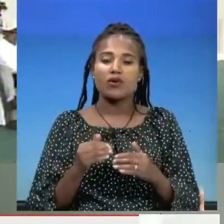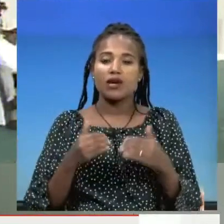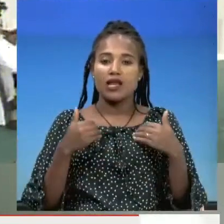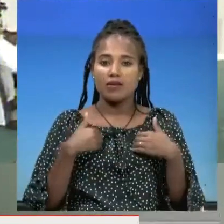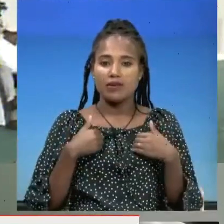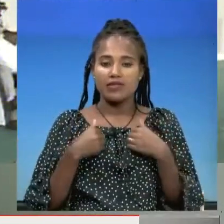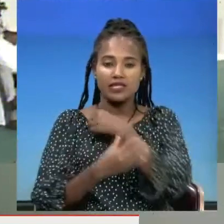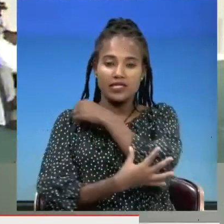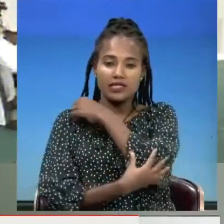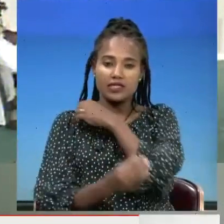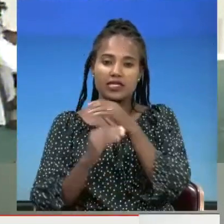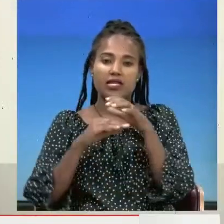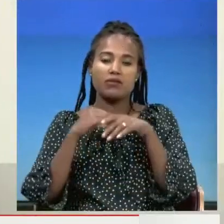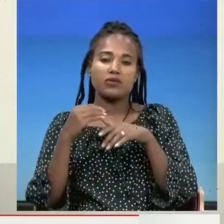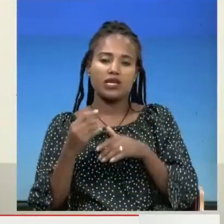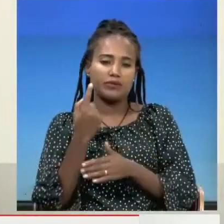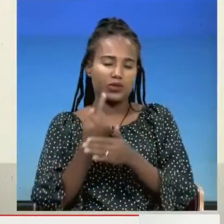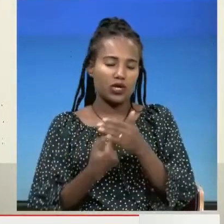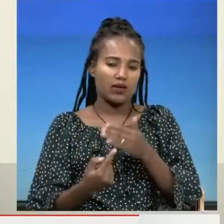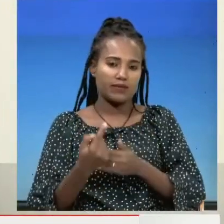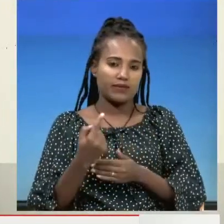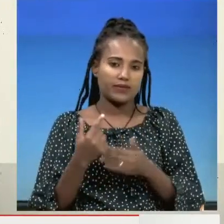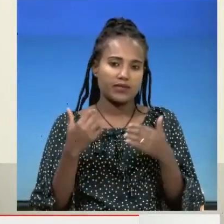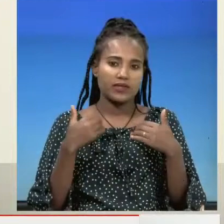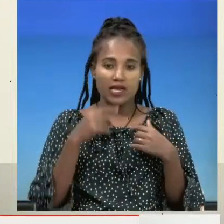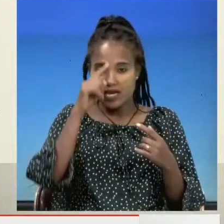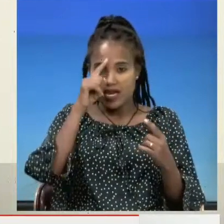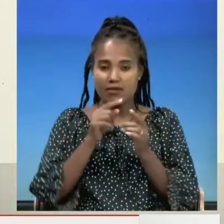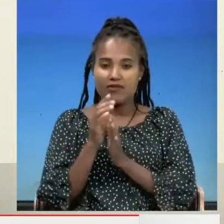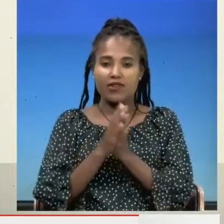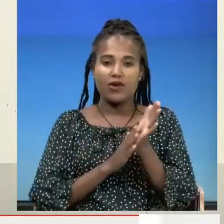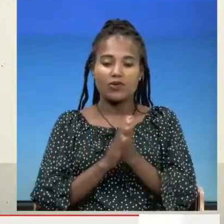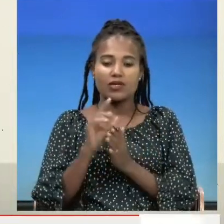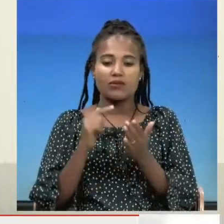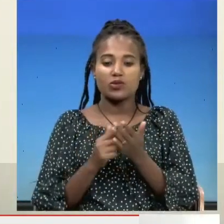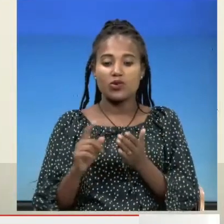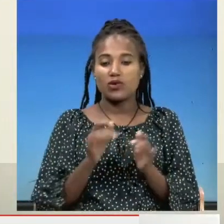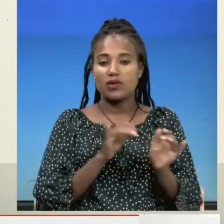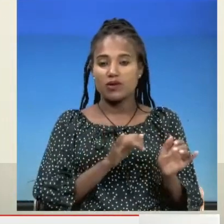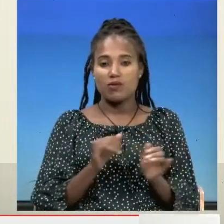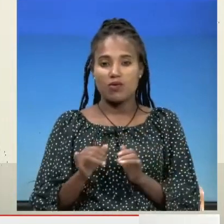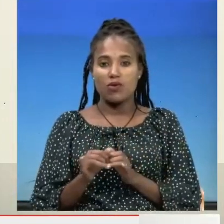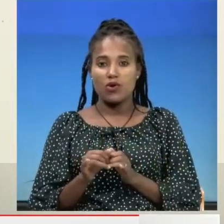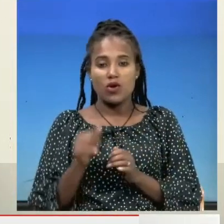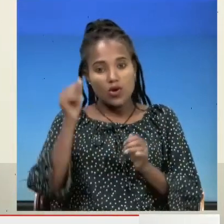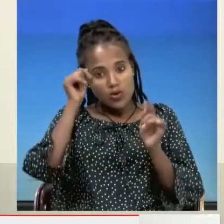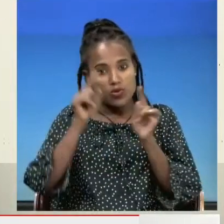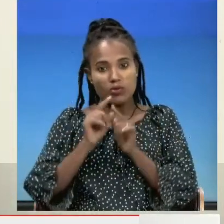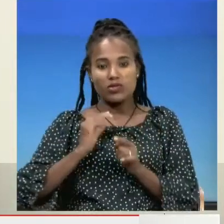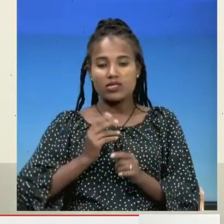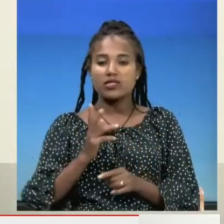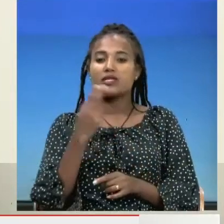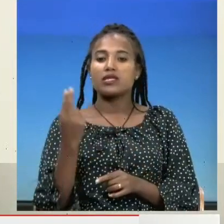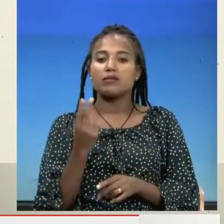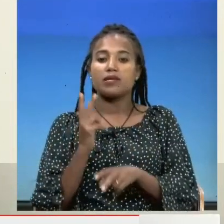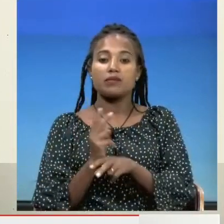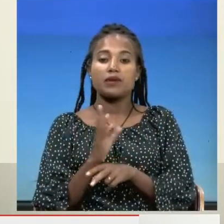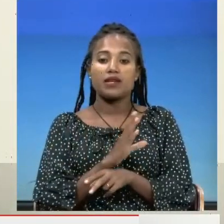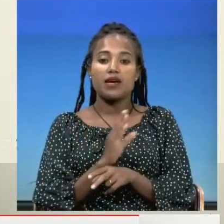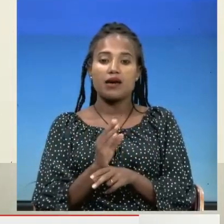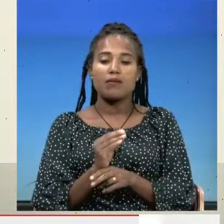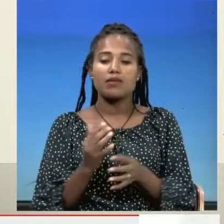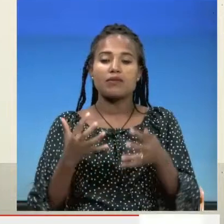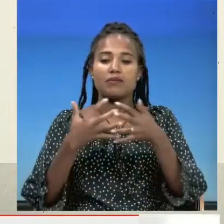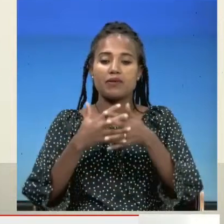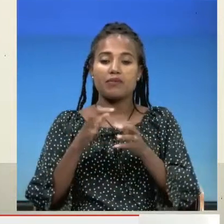ካለንበት ደህነት ለመገላገል ብቻ ያለመ ፍላጎት ይህም ሲሆን ደግሞ የወንድሞቻችንን ጥቅም በጠበቀና